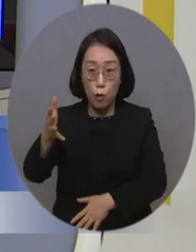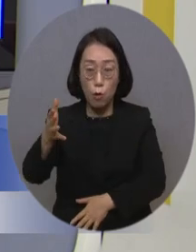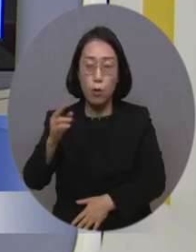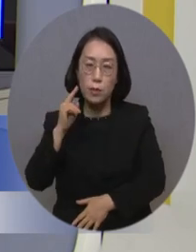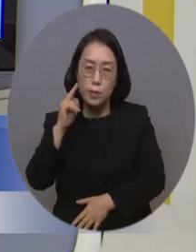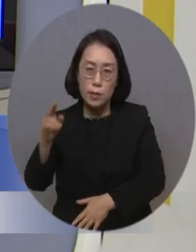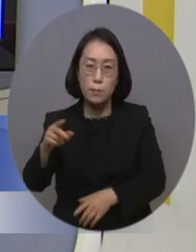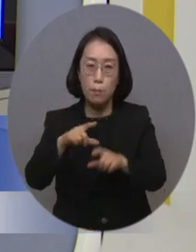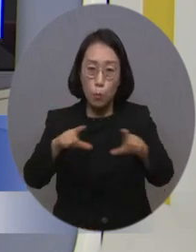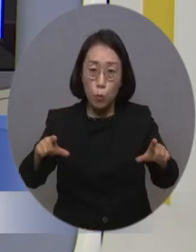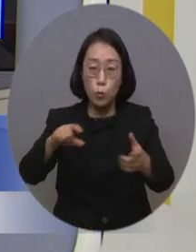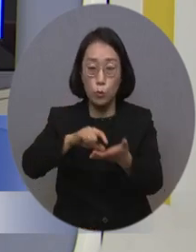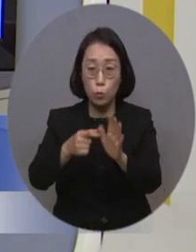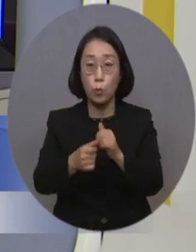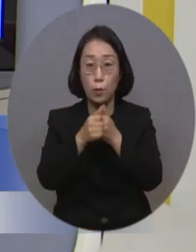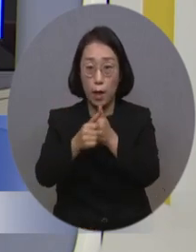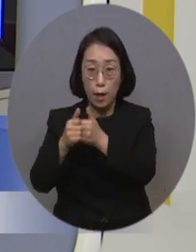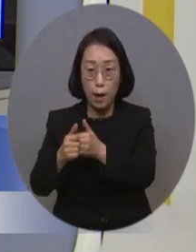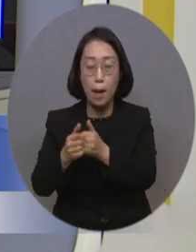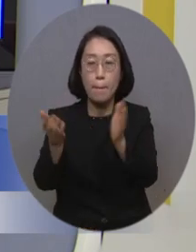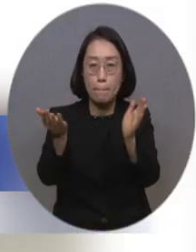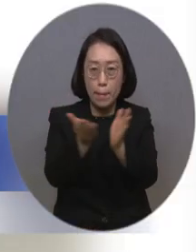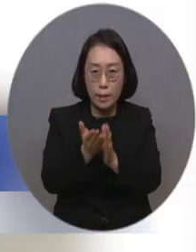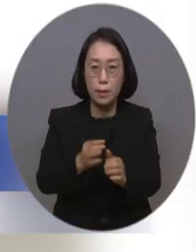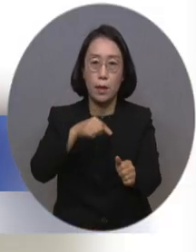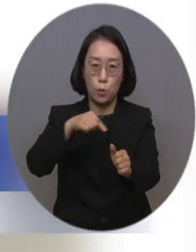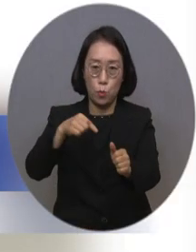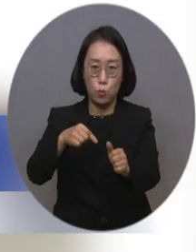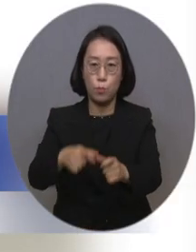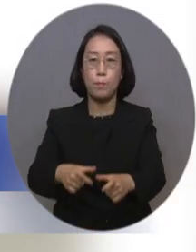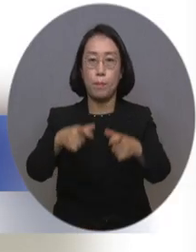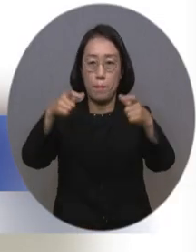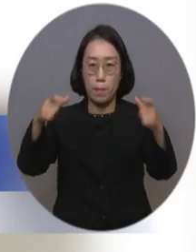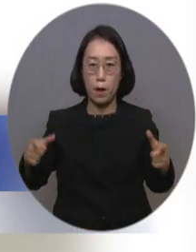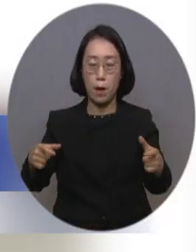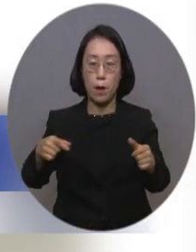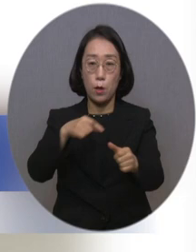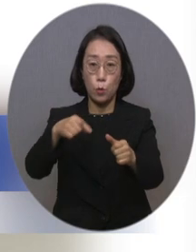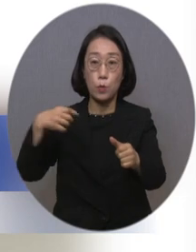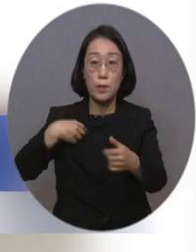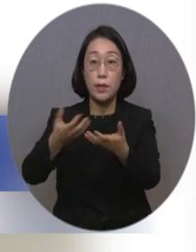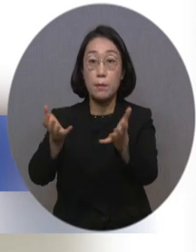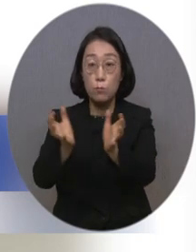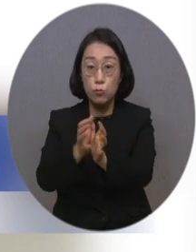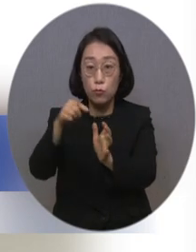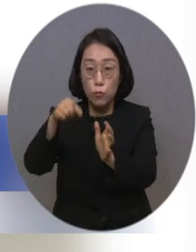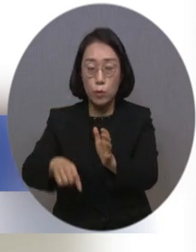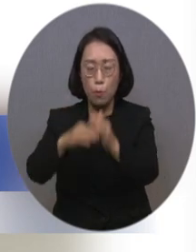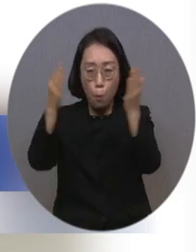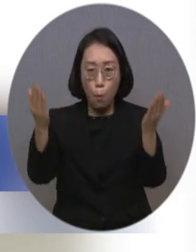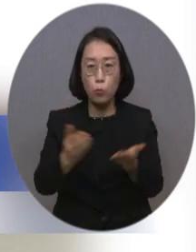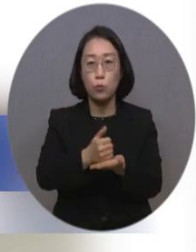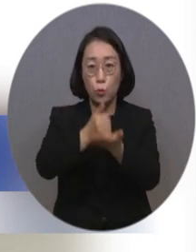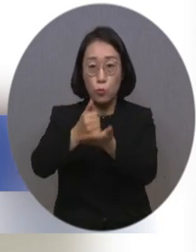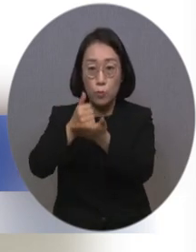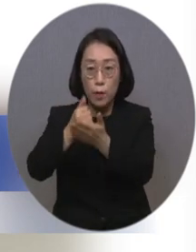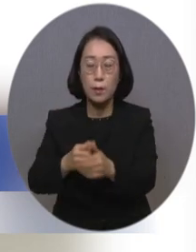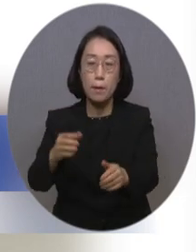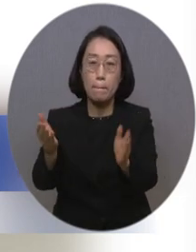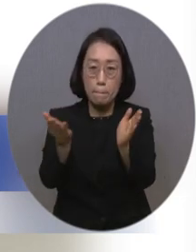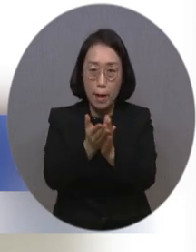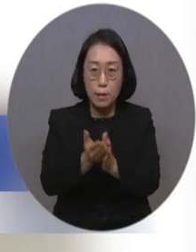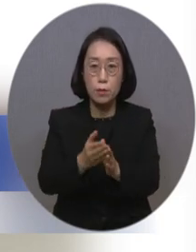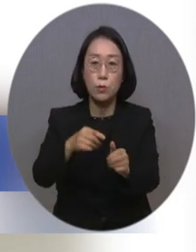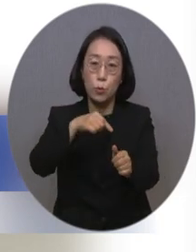따른 맞춤형 특수교육이 대폭 강화됩니다. 이를 위해 교육부는 모두가 존중받는 국가 책임 맞춤형 특수교육